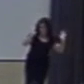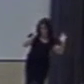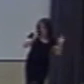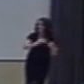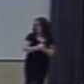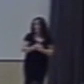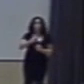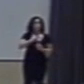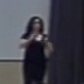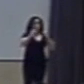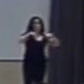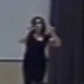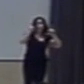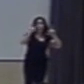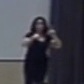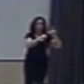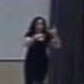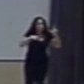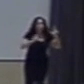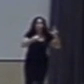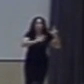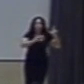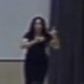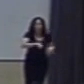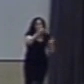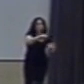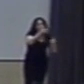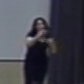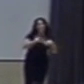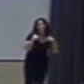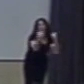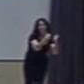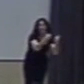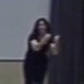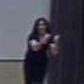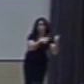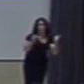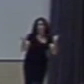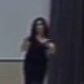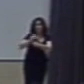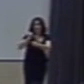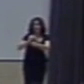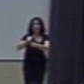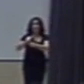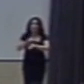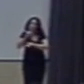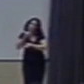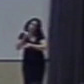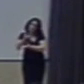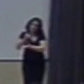i en aquest espai personal jo puc abocar el que potser no em deixen o no hi ha lloc al meu mitjà per abocar.